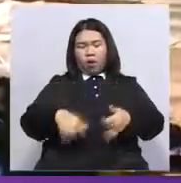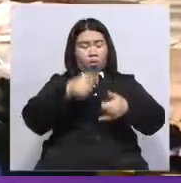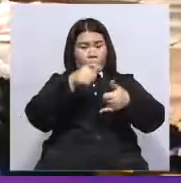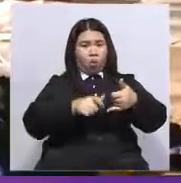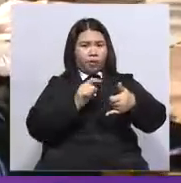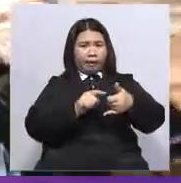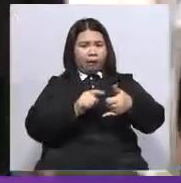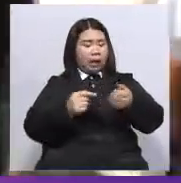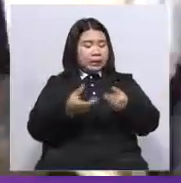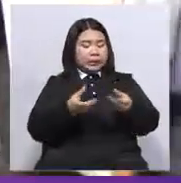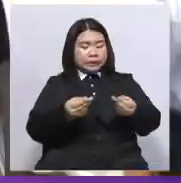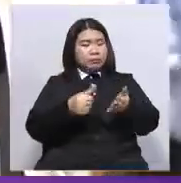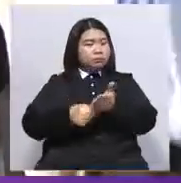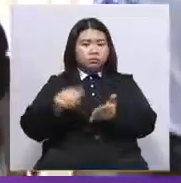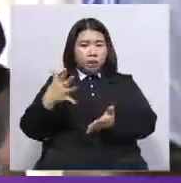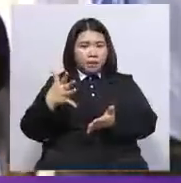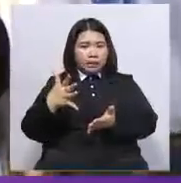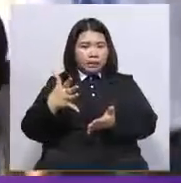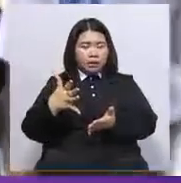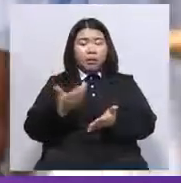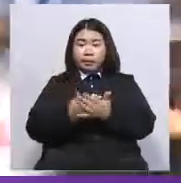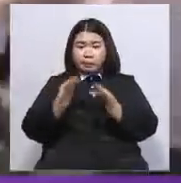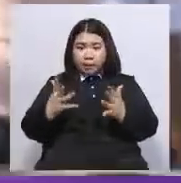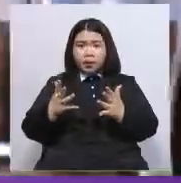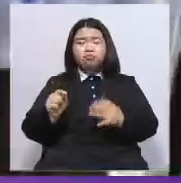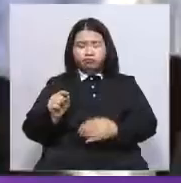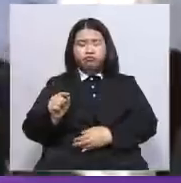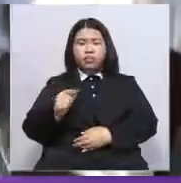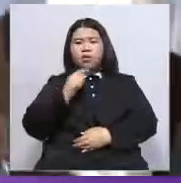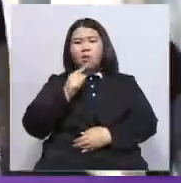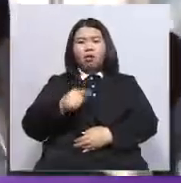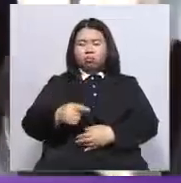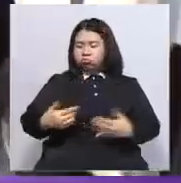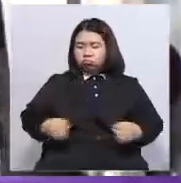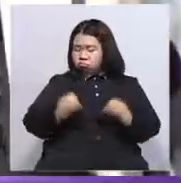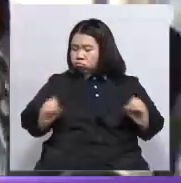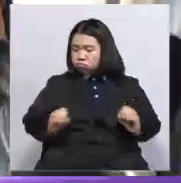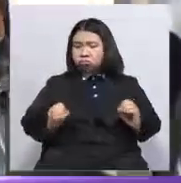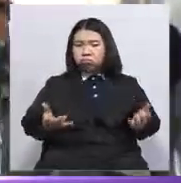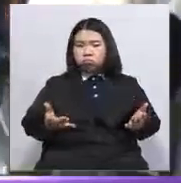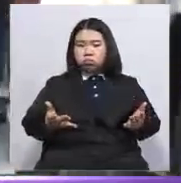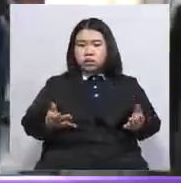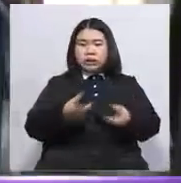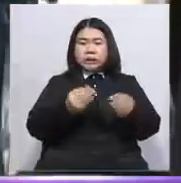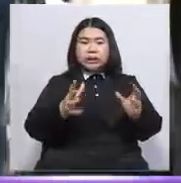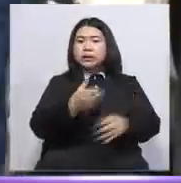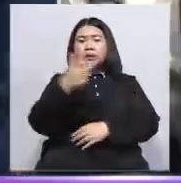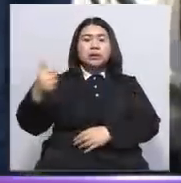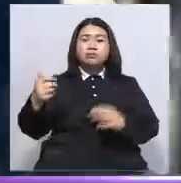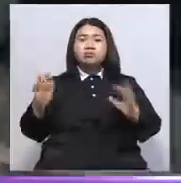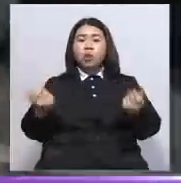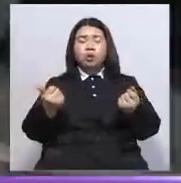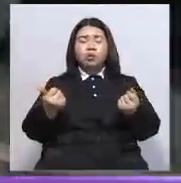ที่ไม่มีหลักประกันหรือว่าไม่มีหลักทรัพย์เนี่ยค่ะเขาบอกว่าเขาก็ไม่เหลืออะไรแล้วนะคะก็โดนยึดที่ดินไปหมดแล้วเข